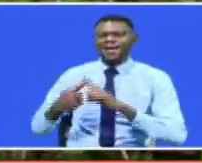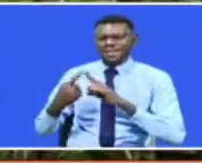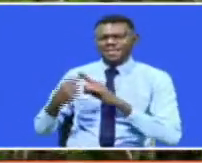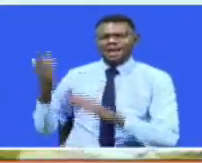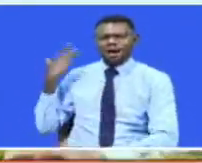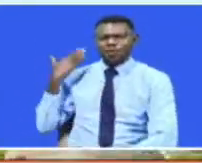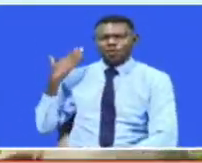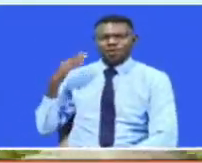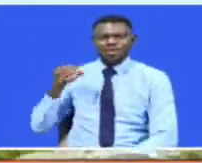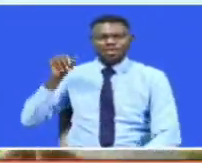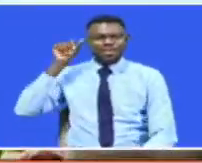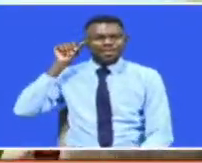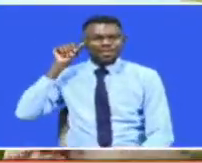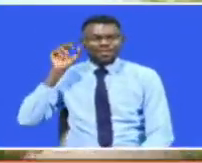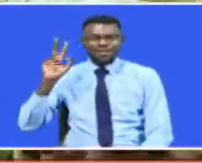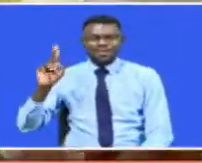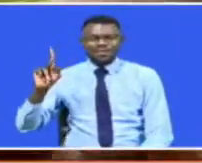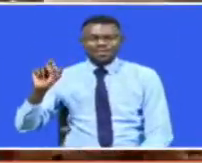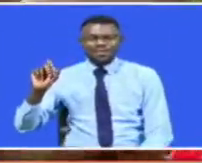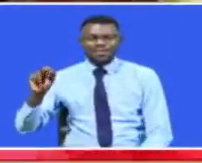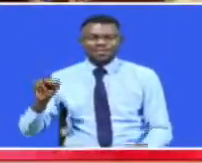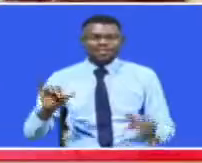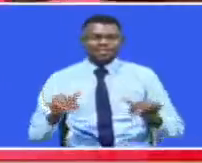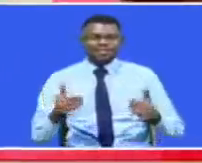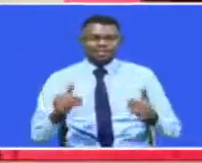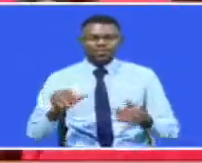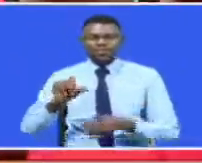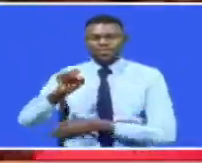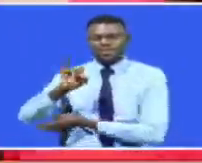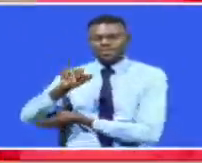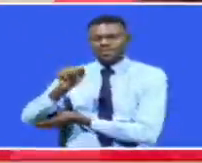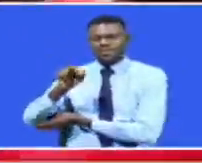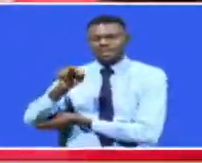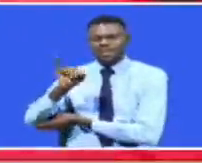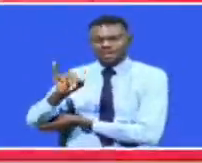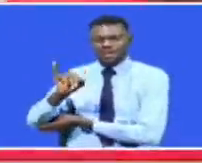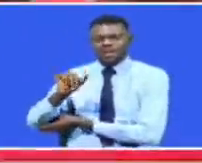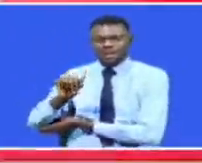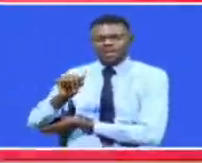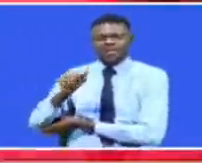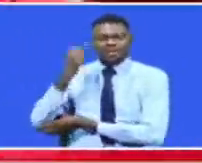Manzu, KTN News, katika eneo la Siana, kaunti ya Narok.